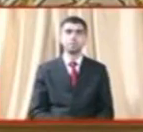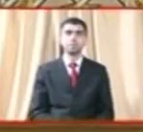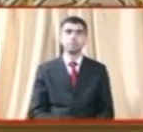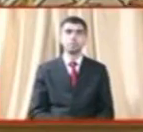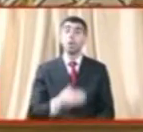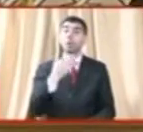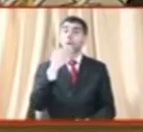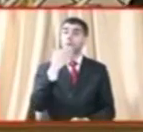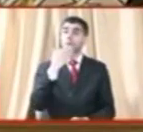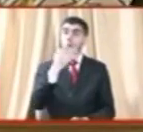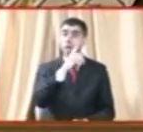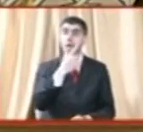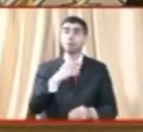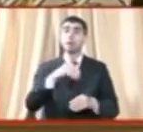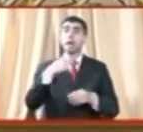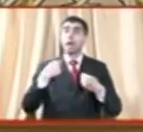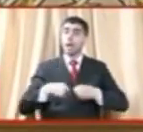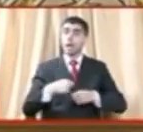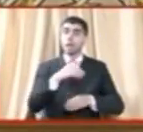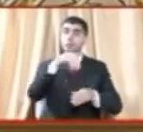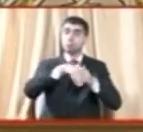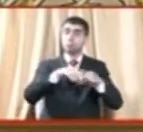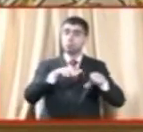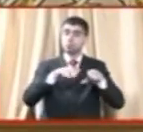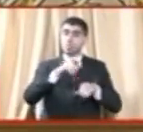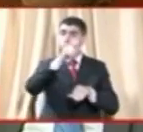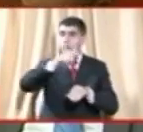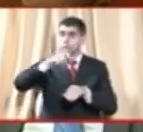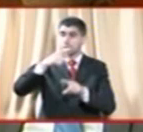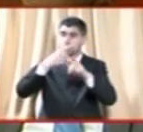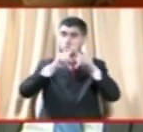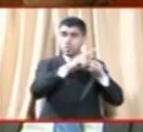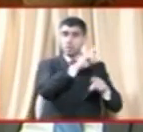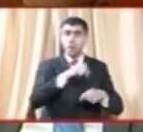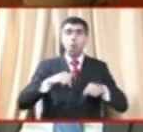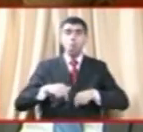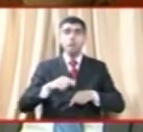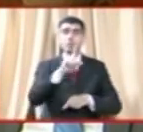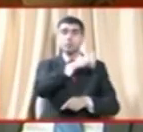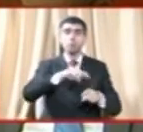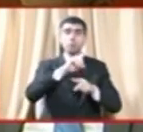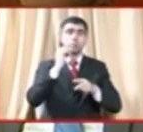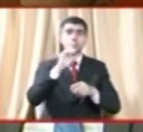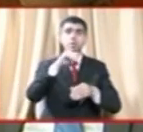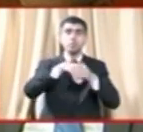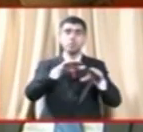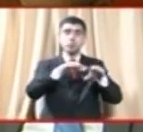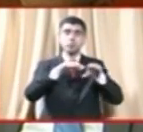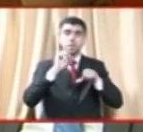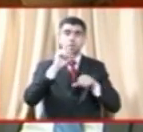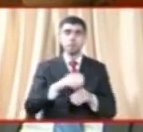شكرا السيد الرئيس، السادة الوزراء، السيدات والسادة النواب المحترمون. أولا شكرا لكم